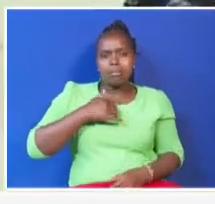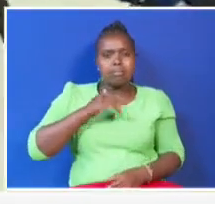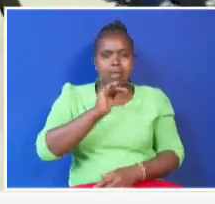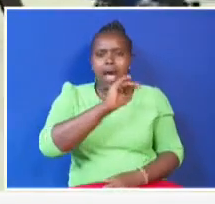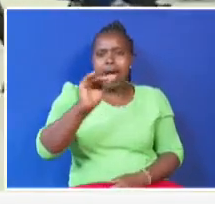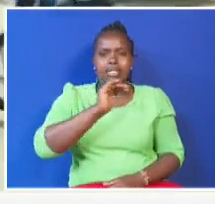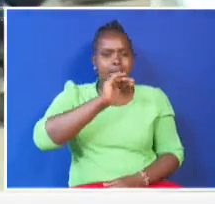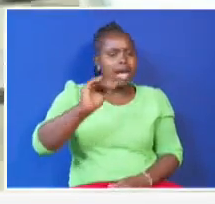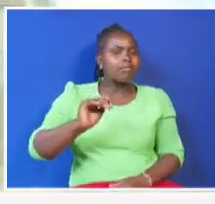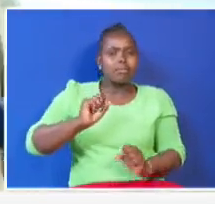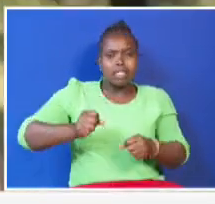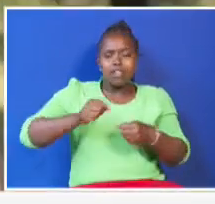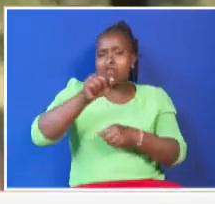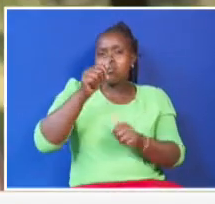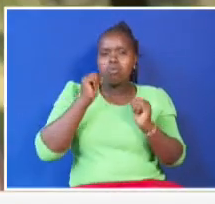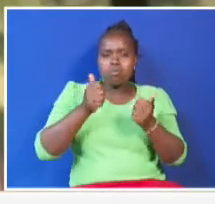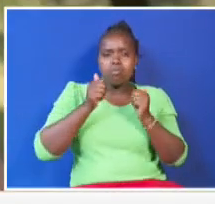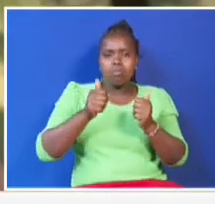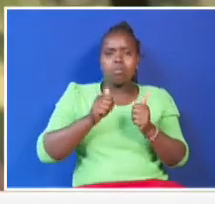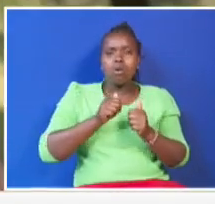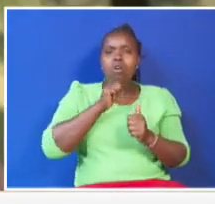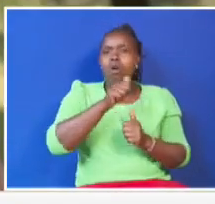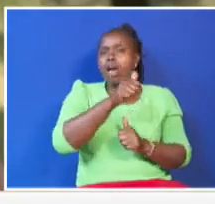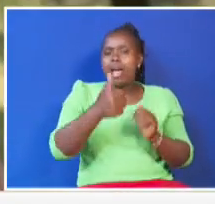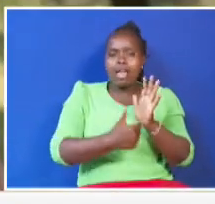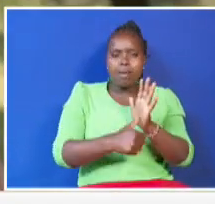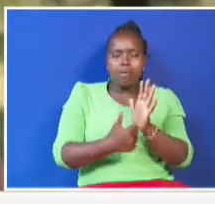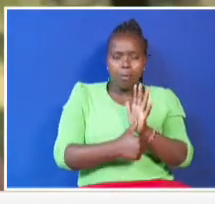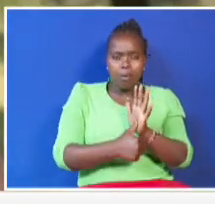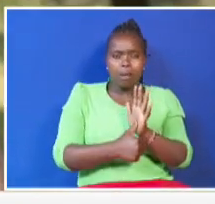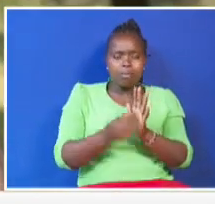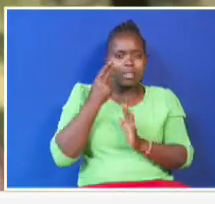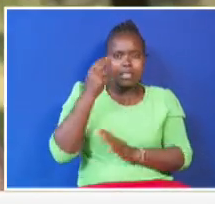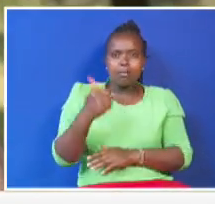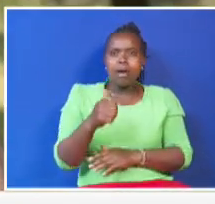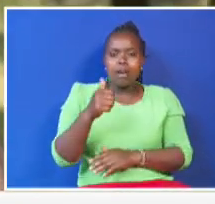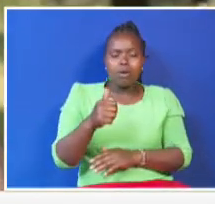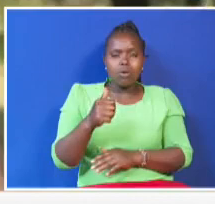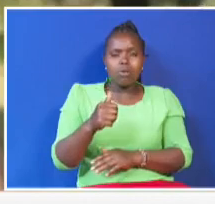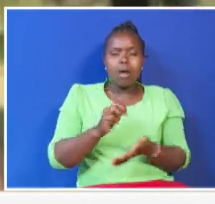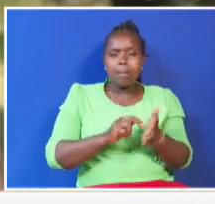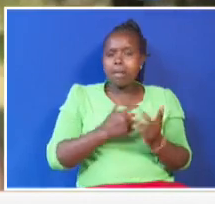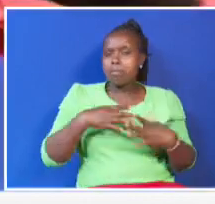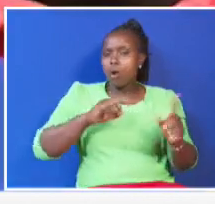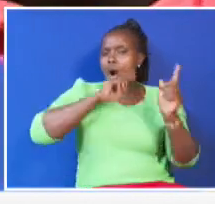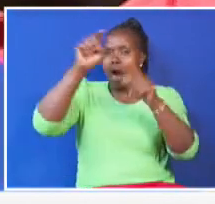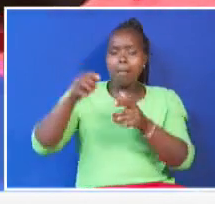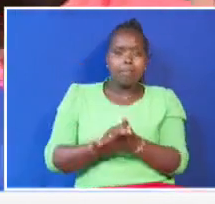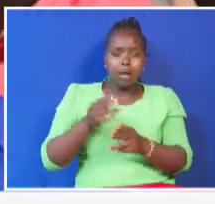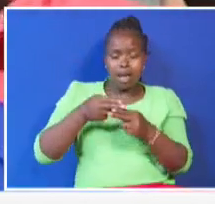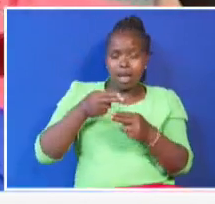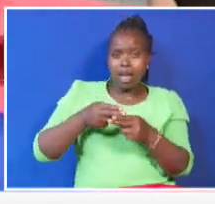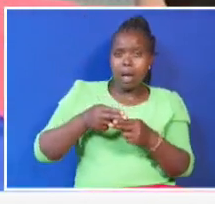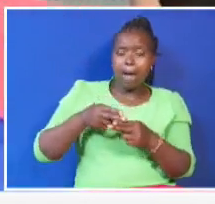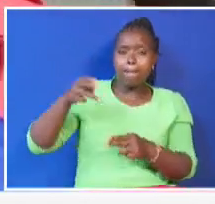na wasihi. Usalama wenu uko sawa na hakuna tuashishi yote ambayo tumeweza kuona. Kwa hivyo usalama uko sawa, watu wajitokeze kwa wingi. Kunaitwa